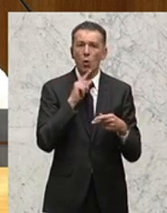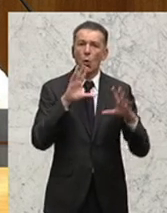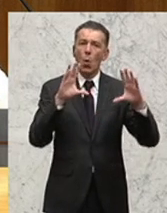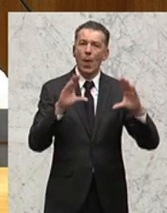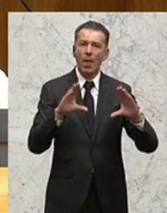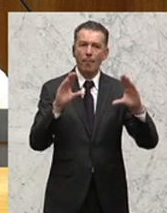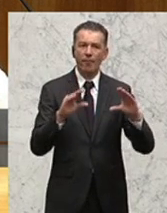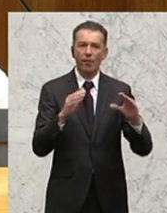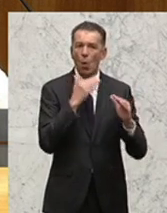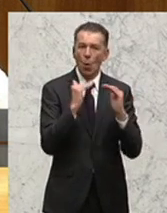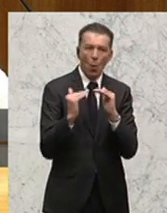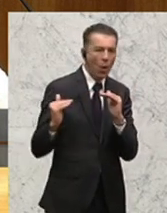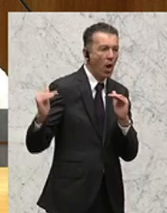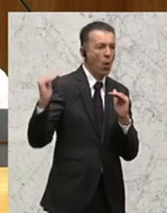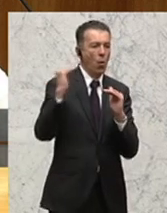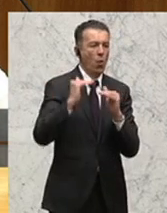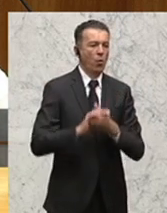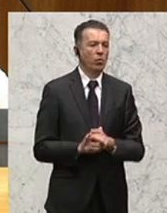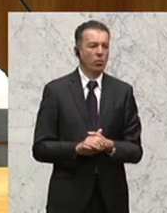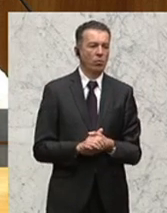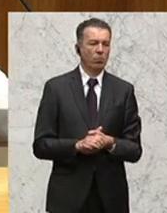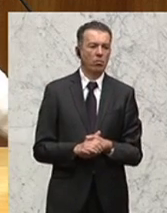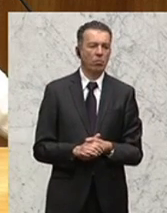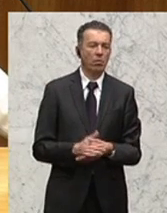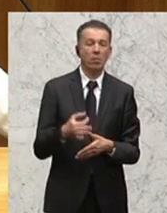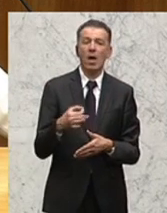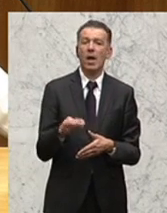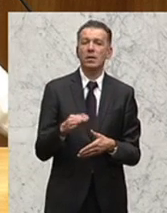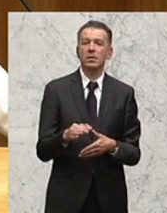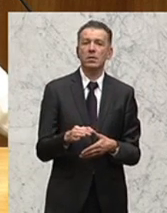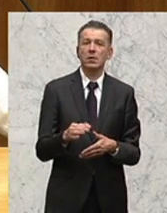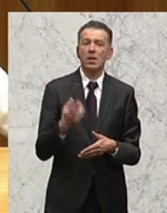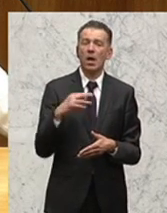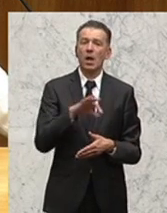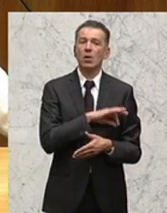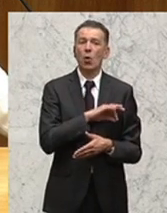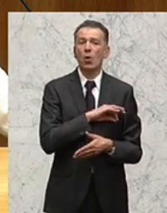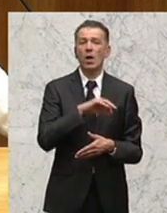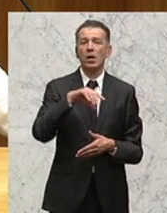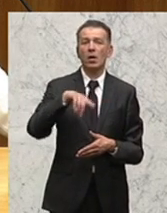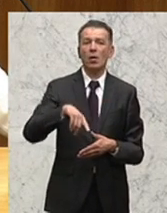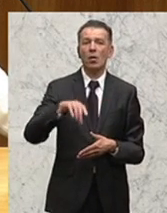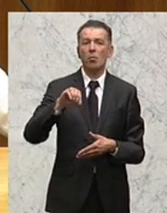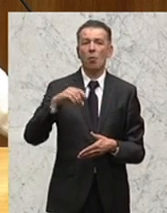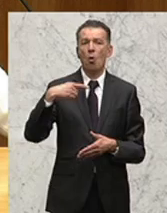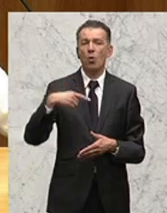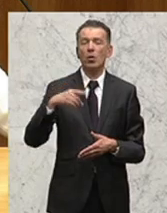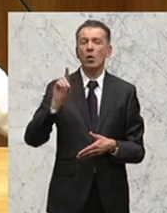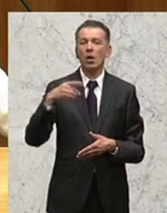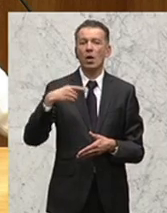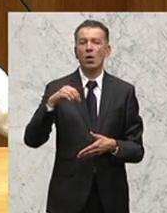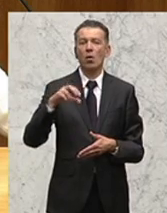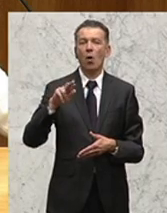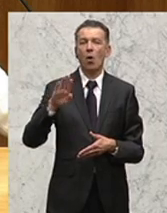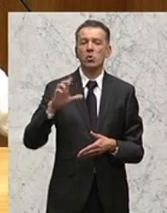nur, wir erhöhen sie nicht in den nächsten Jahren. Denn, und das ist das Einzige, wo ich dem Herrn Kollegen Podkaschek, meinem Vorredner, recht geben kann, wir